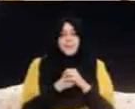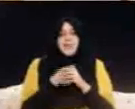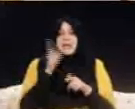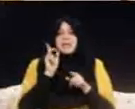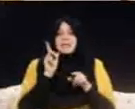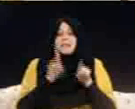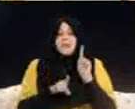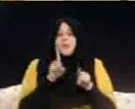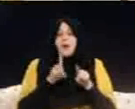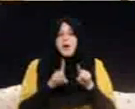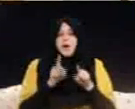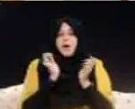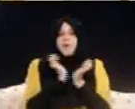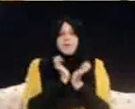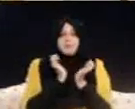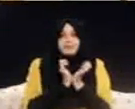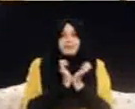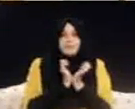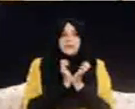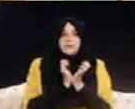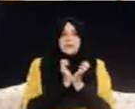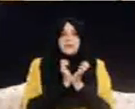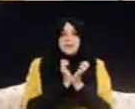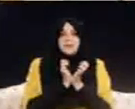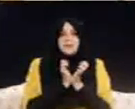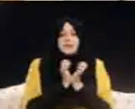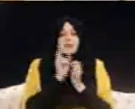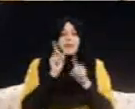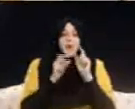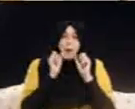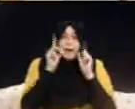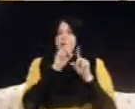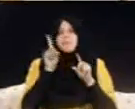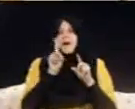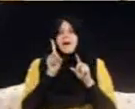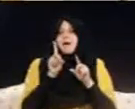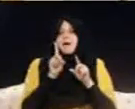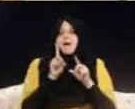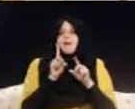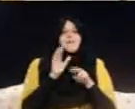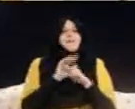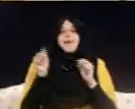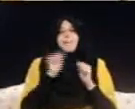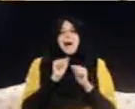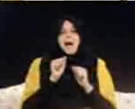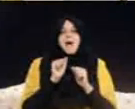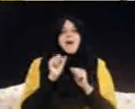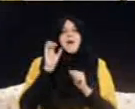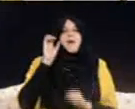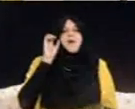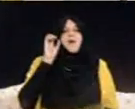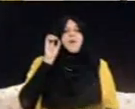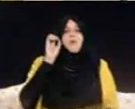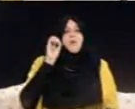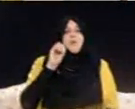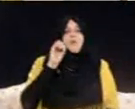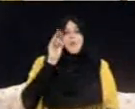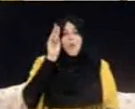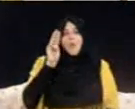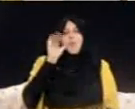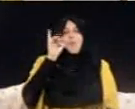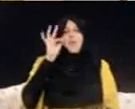فيفوت قضاء الوتر، يعني أحيانا لا تقوم، لا تستيقظ في ذلك الوقت الذي تعودت أن